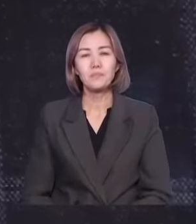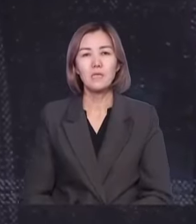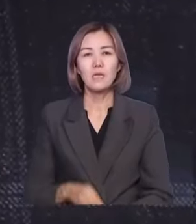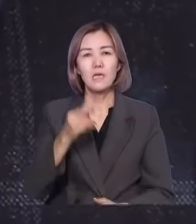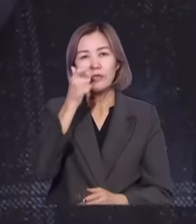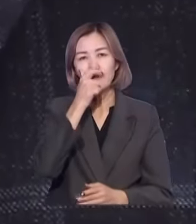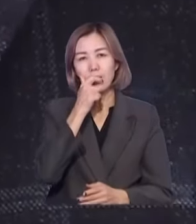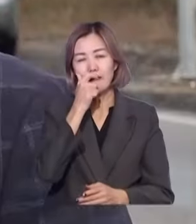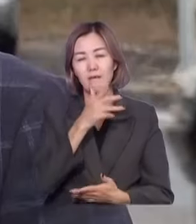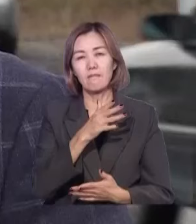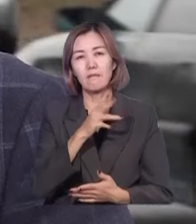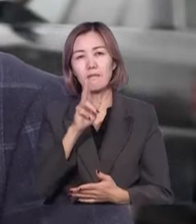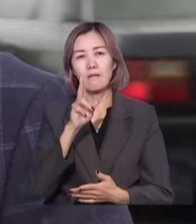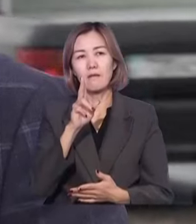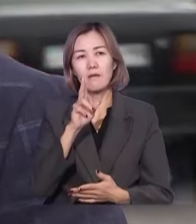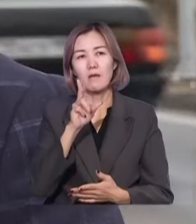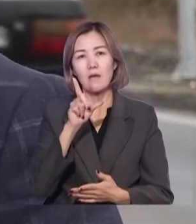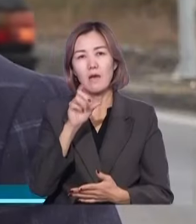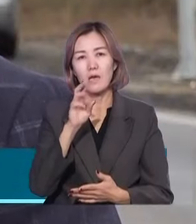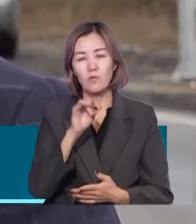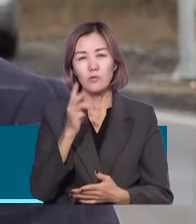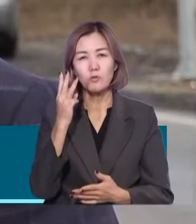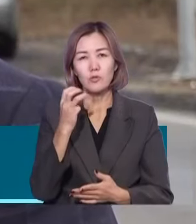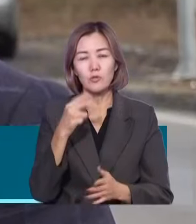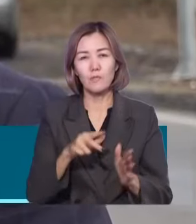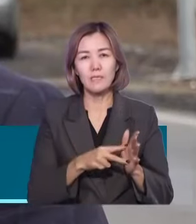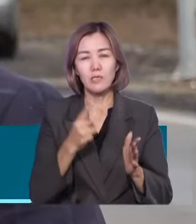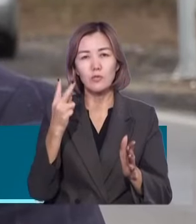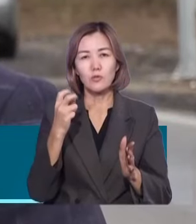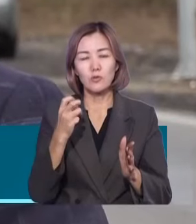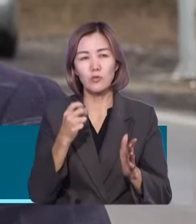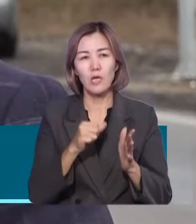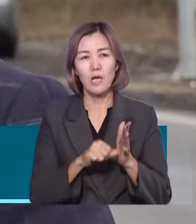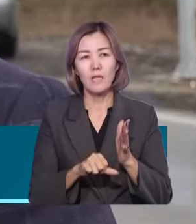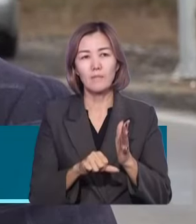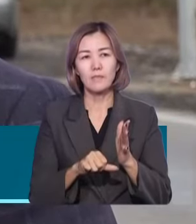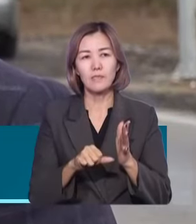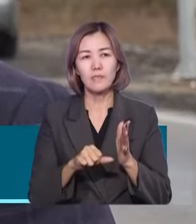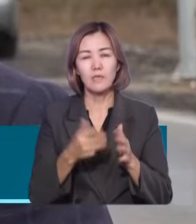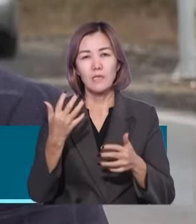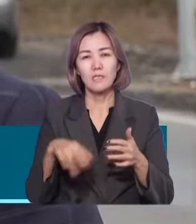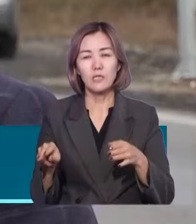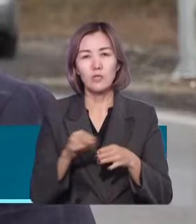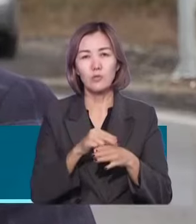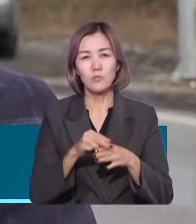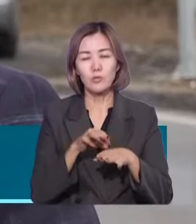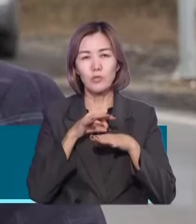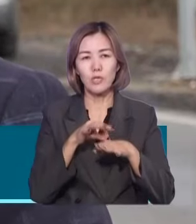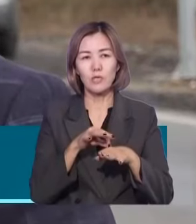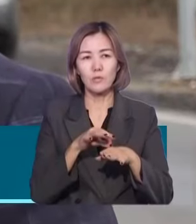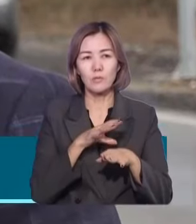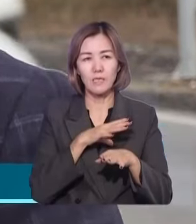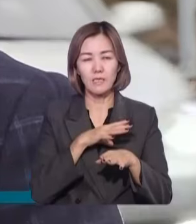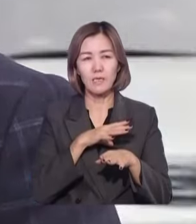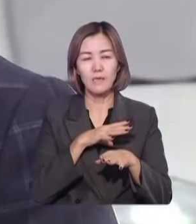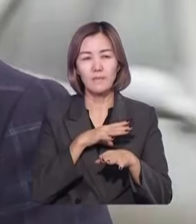автомобиль жолының 328-ші және 360-ші шақырым аралығында 32 шақырымда орташа жөнде жұмыстары жүріп